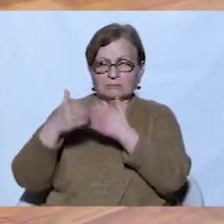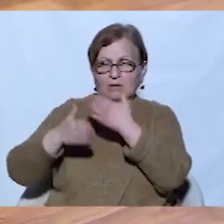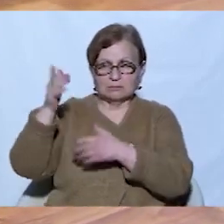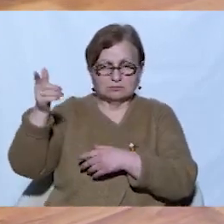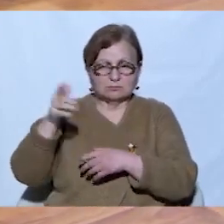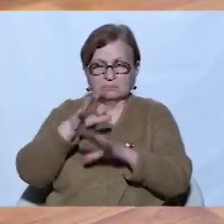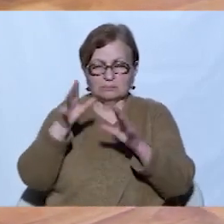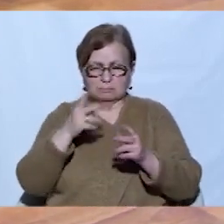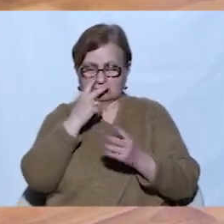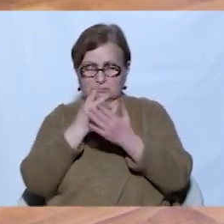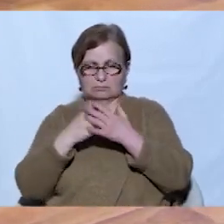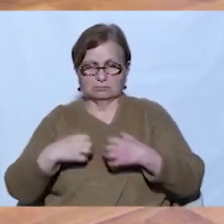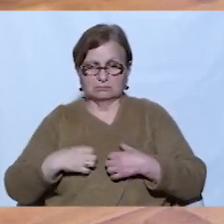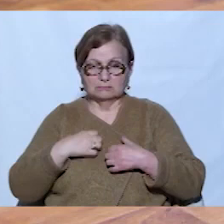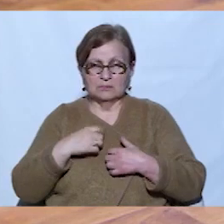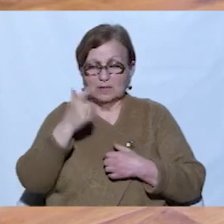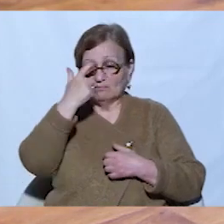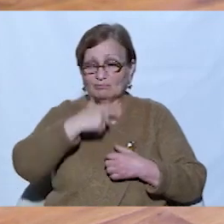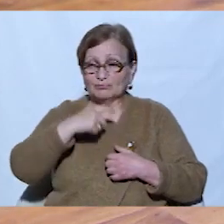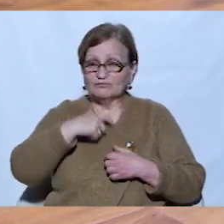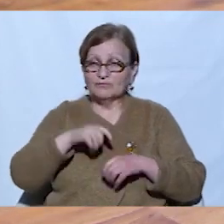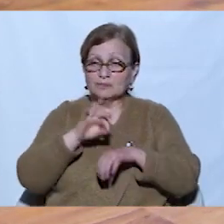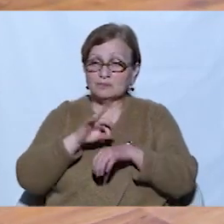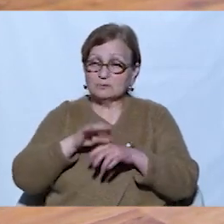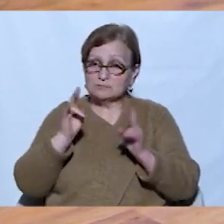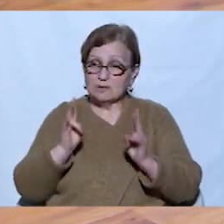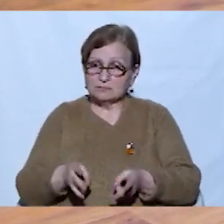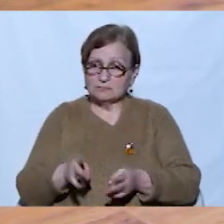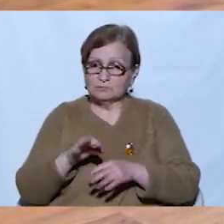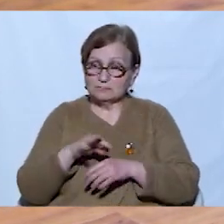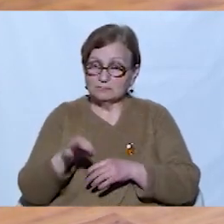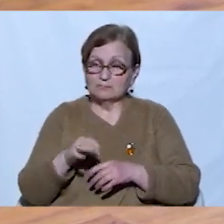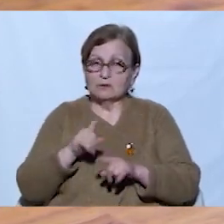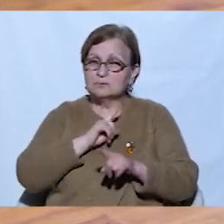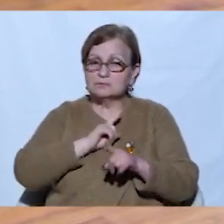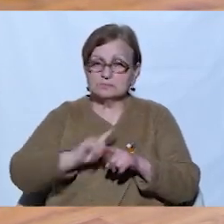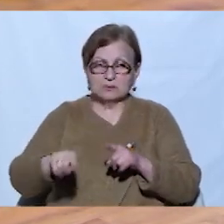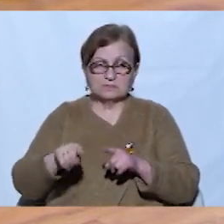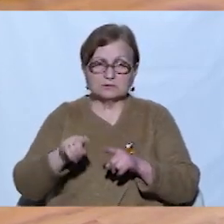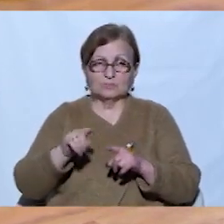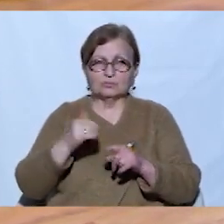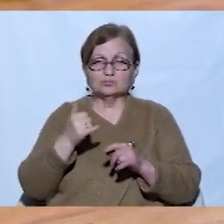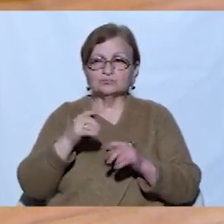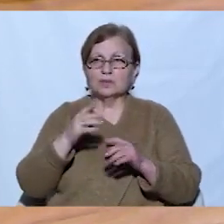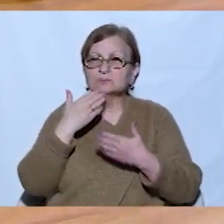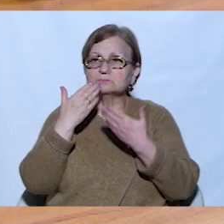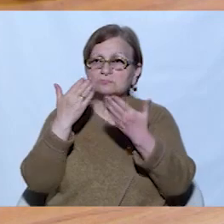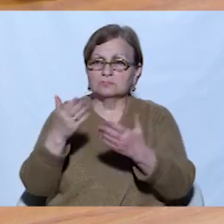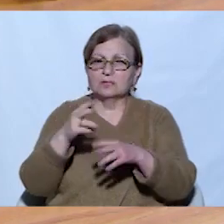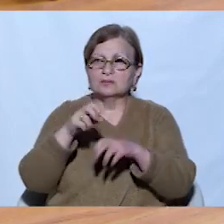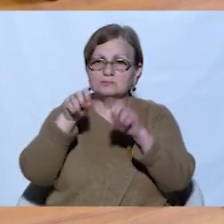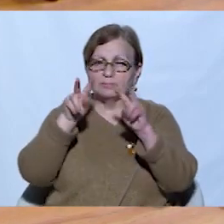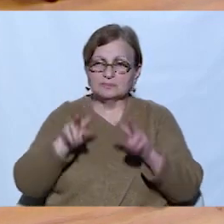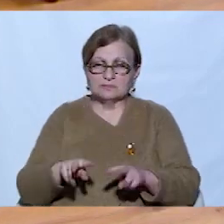ყველანი, რომ ეს არის ქცევა, რომელიც თვითდაზიანების შემთხვევაში ცხადია, რომ სასწრაფოდ უნდა მიმართოთ სპეციალისტს, რომელსაც ბავშვთა ტიპის გამოვლინება